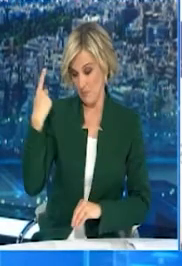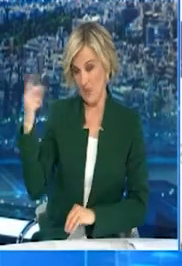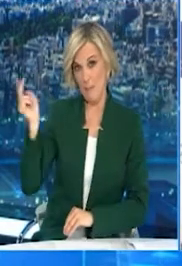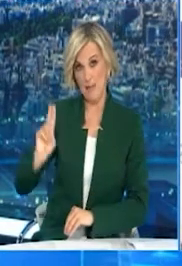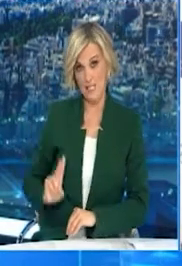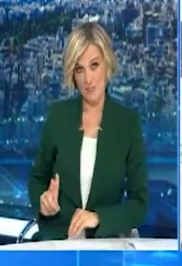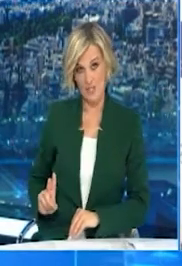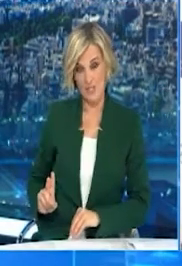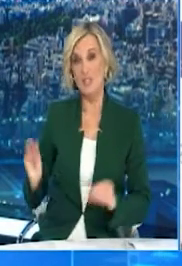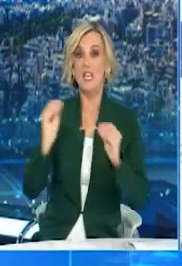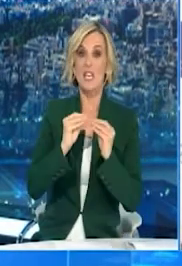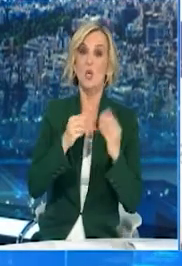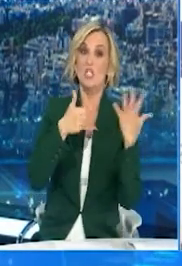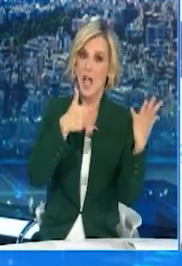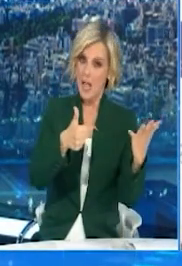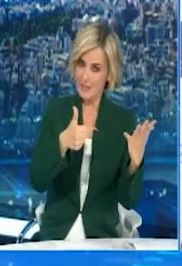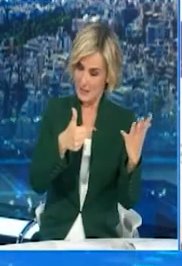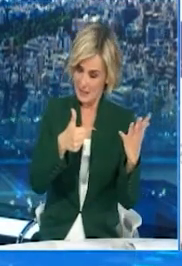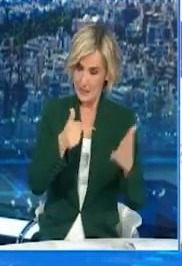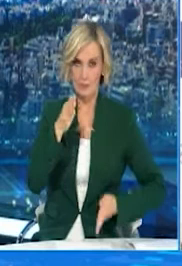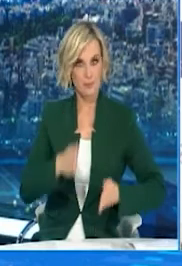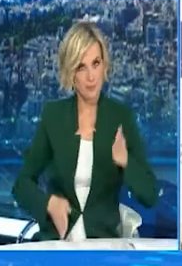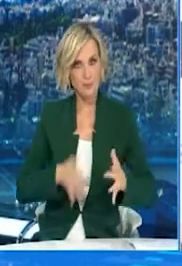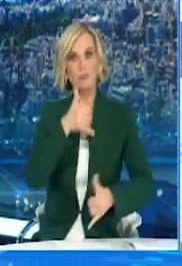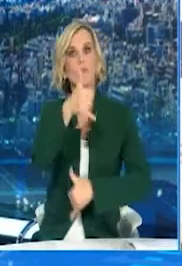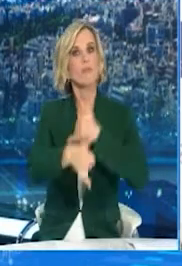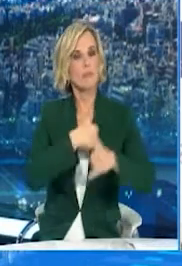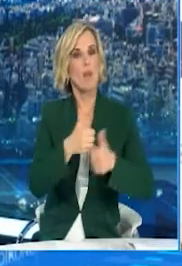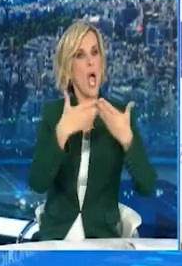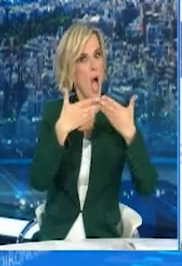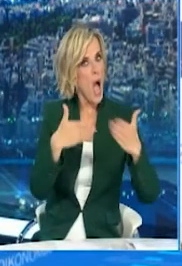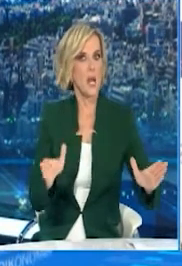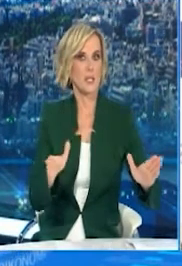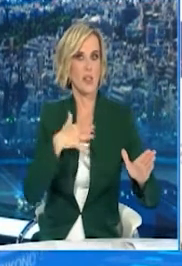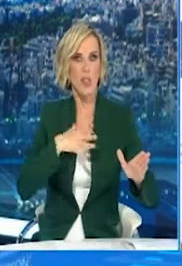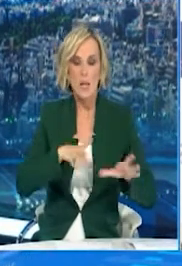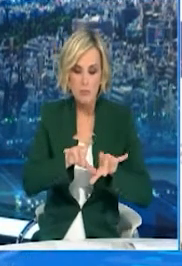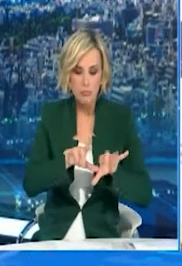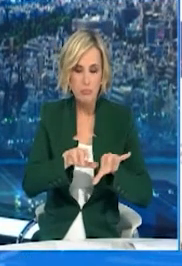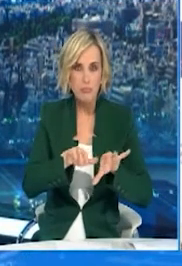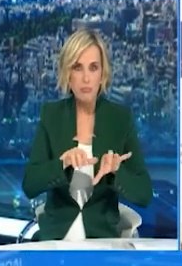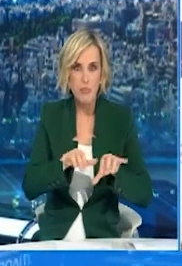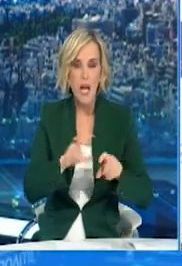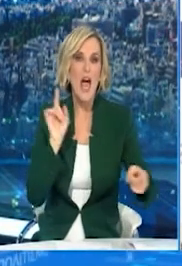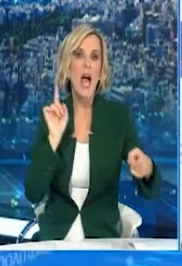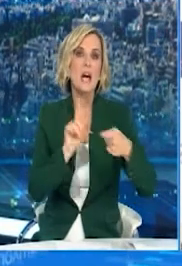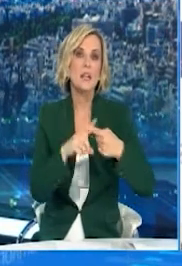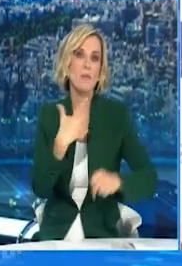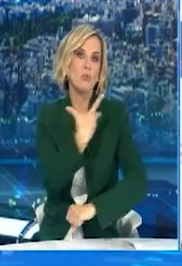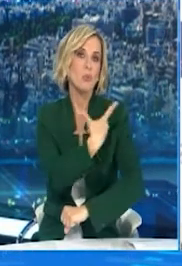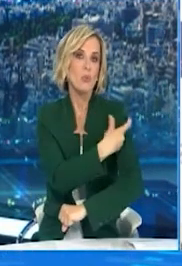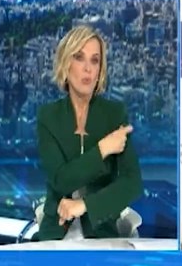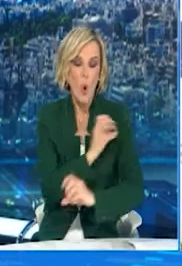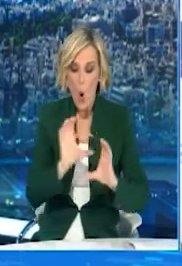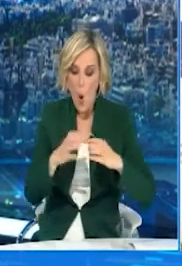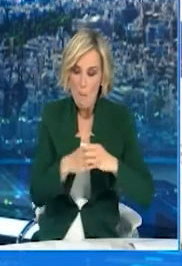26 Τρίτου, ανοίξαμε την πλατφόρμα έτσι ώστε να μπορούν να κλείνουν ραντεβού οι συμπολίτες μας της ηλικιακής ομάδας 70-74 και